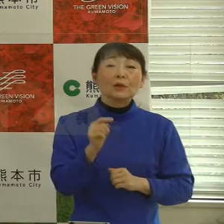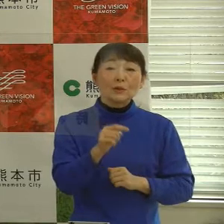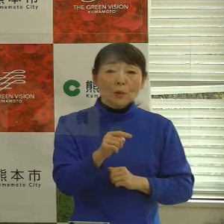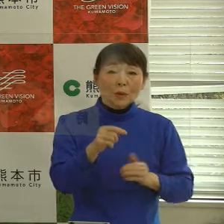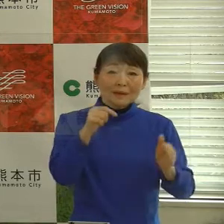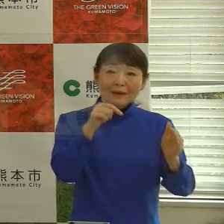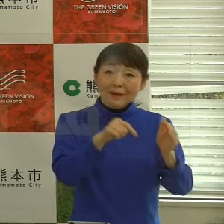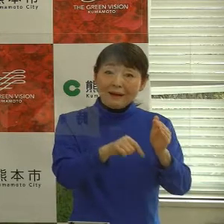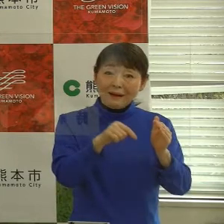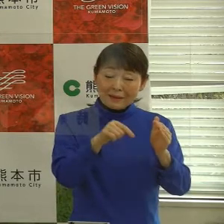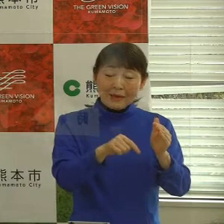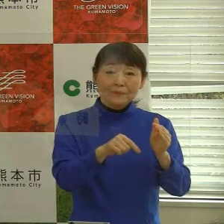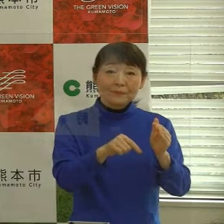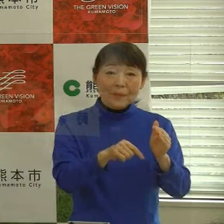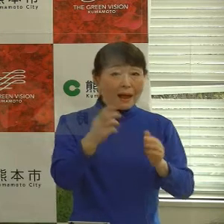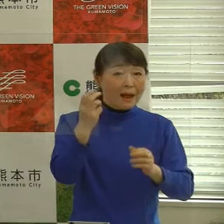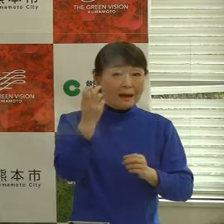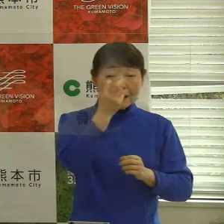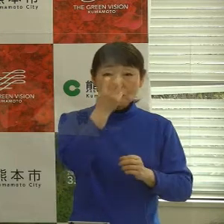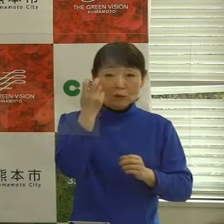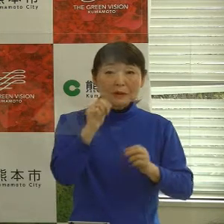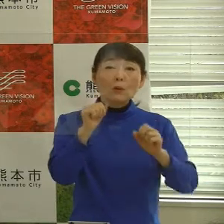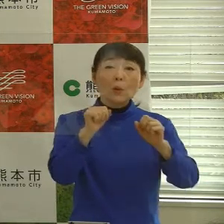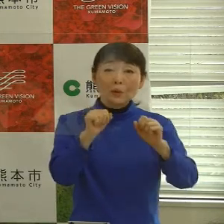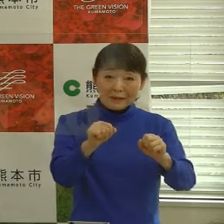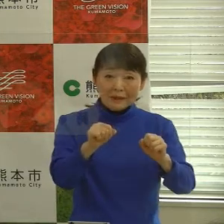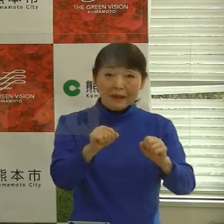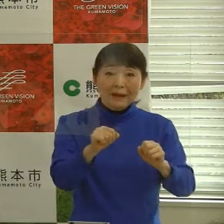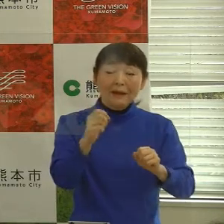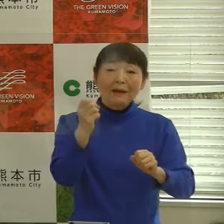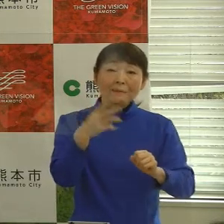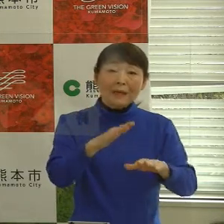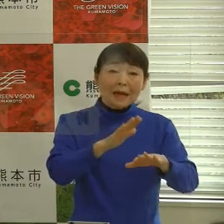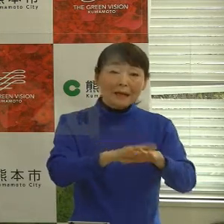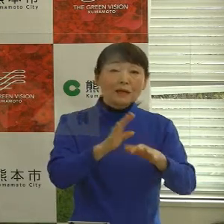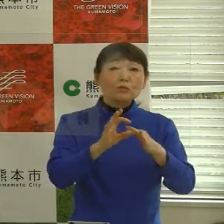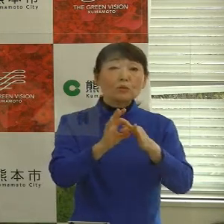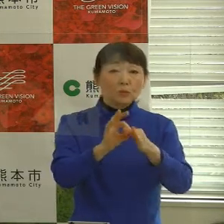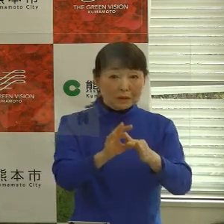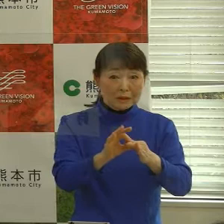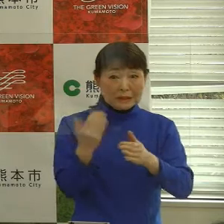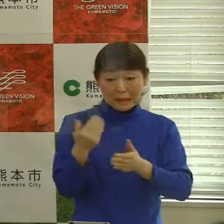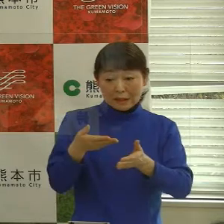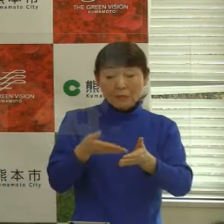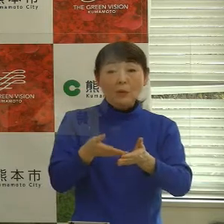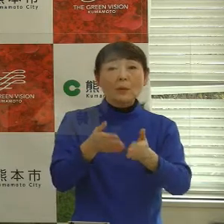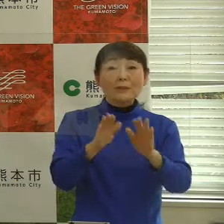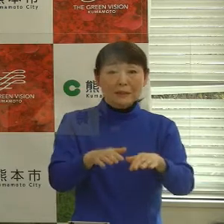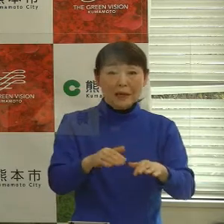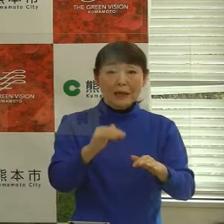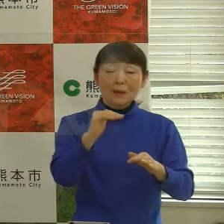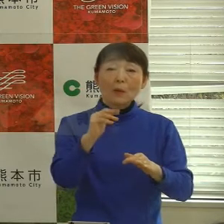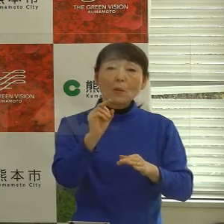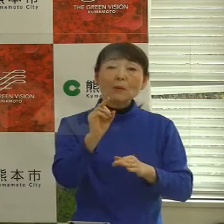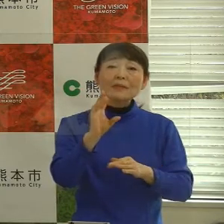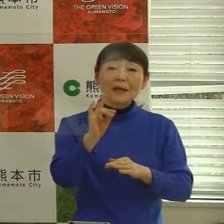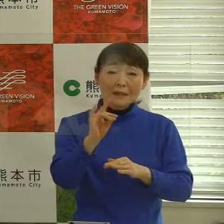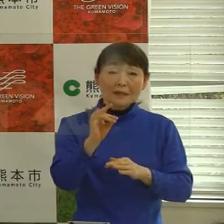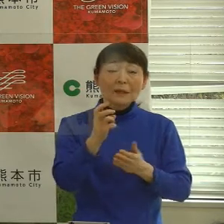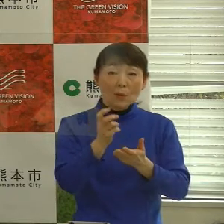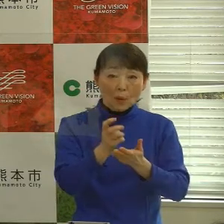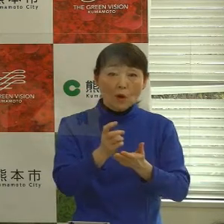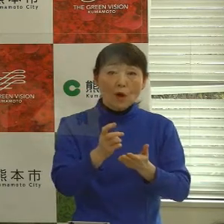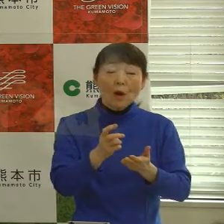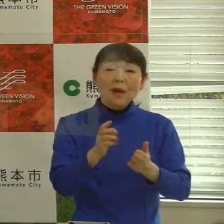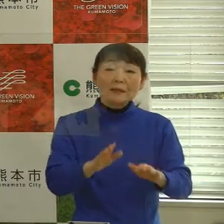そういった中でですね、確認をしながら、そして手続きとしてはやはり先ほど申し上げたように戸籍法であったり児童福祉法